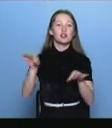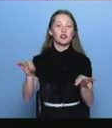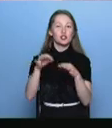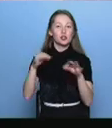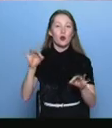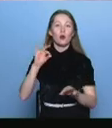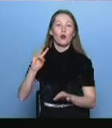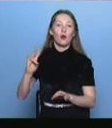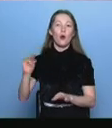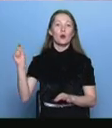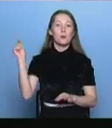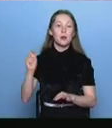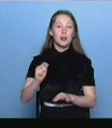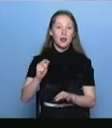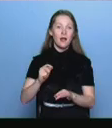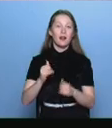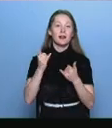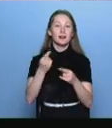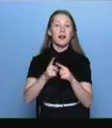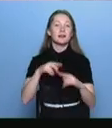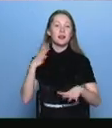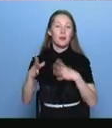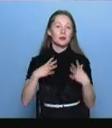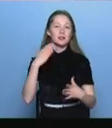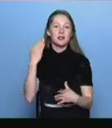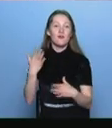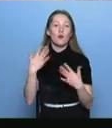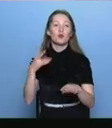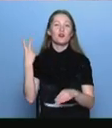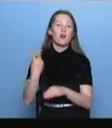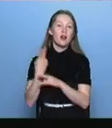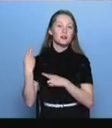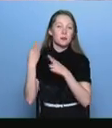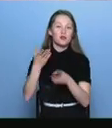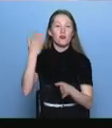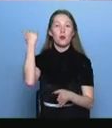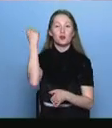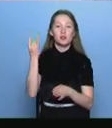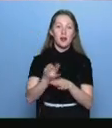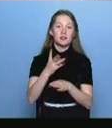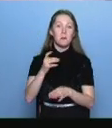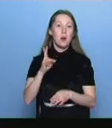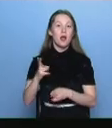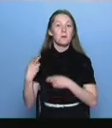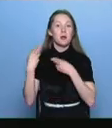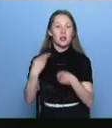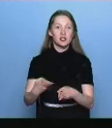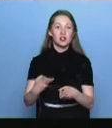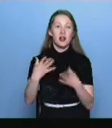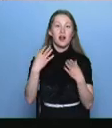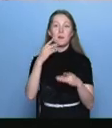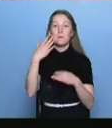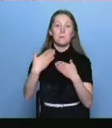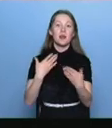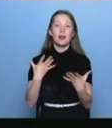приехал на неделю ради этих репетиций. Это его второй визит в Ижевск. В прошлый раз Марк тоже приезжал накануне Дня города специально, чтобы